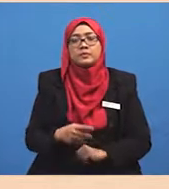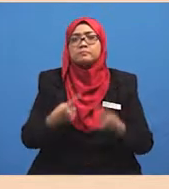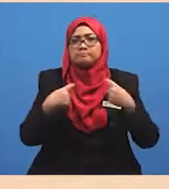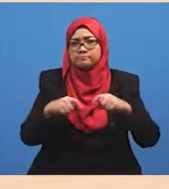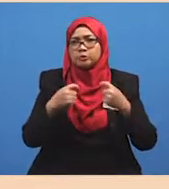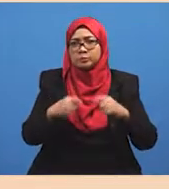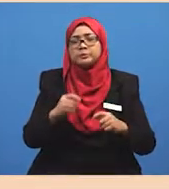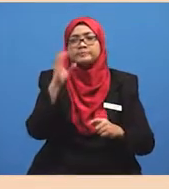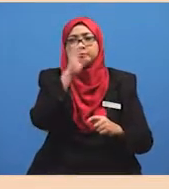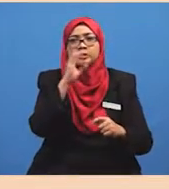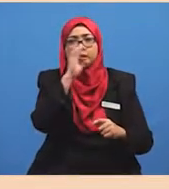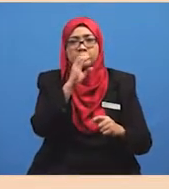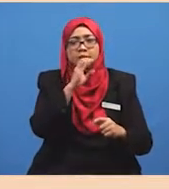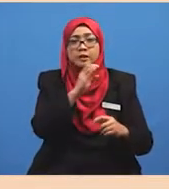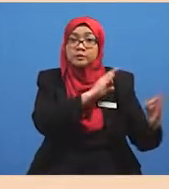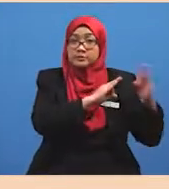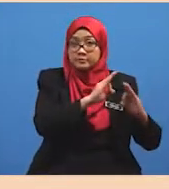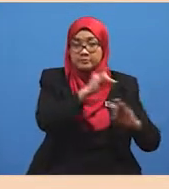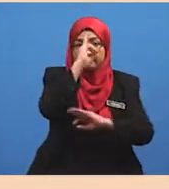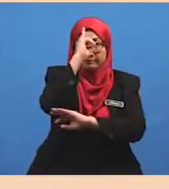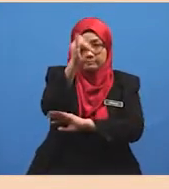sifat ini Motif